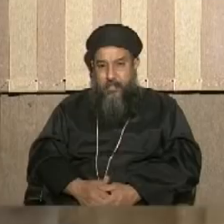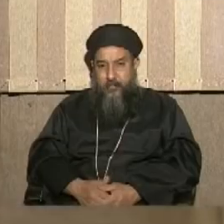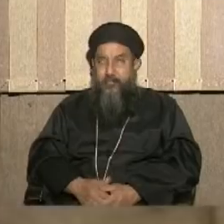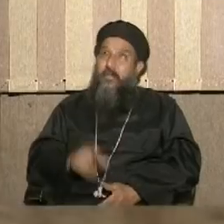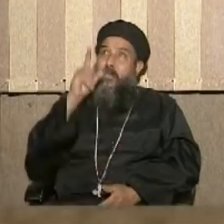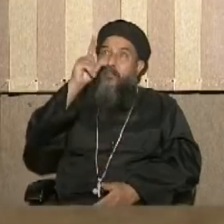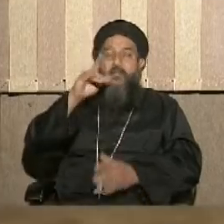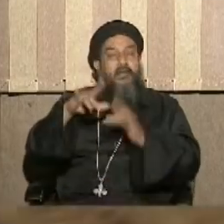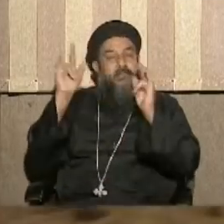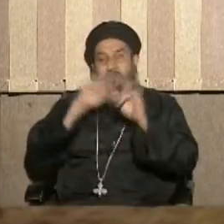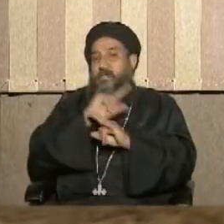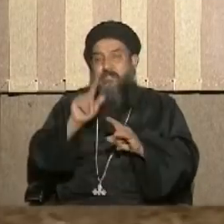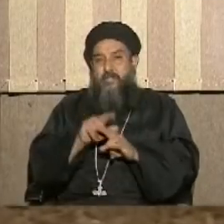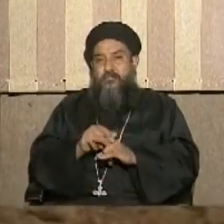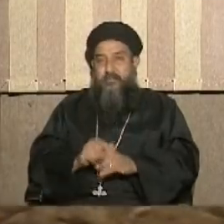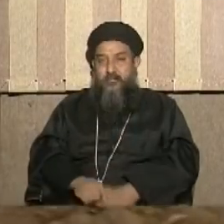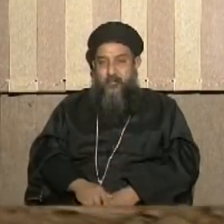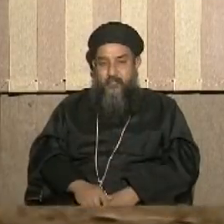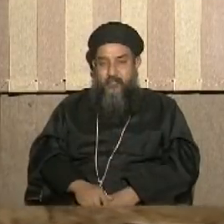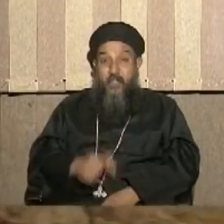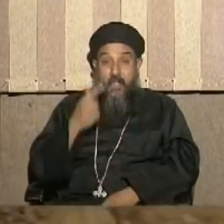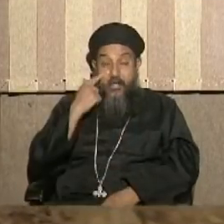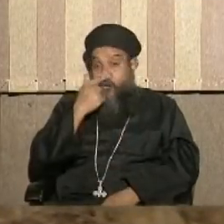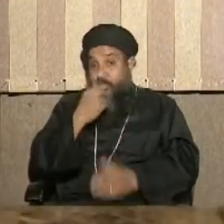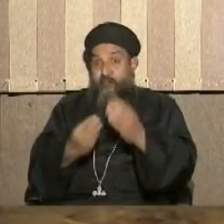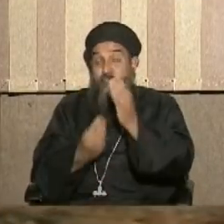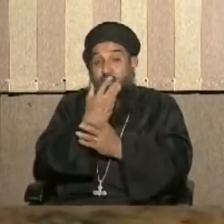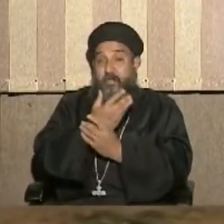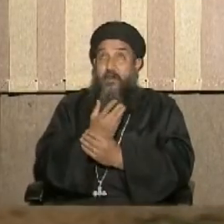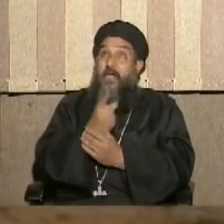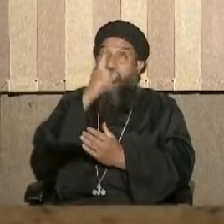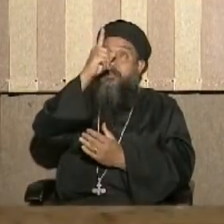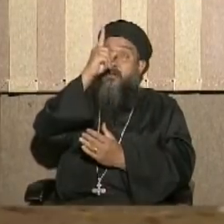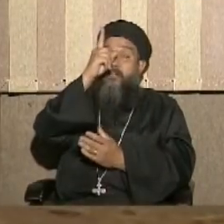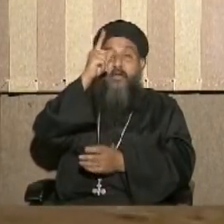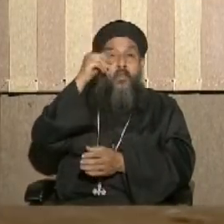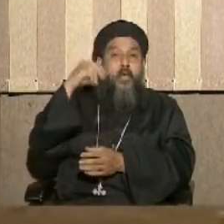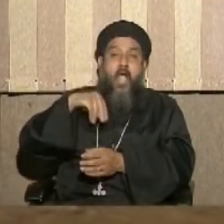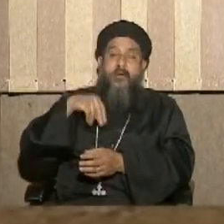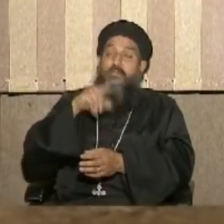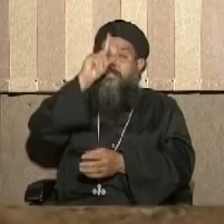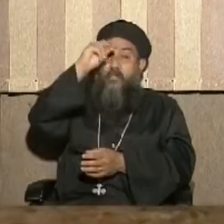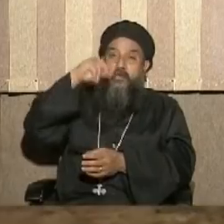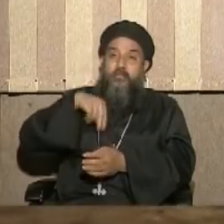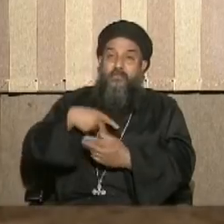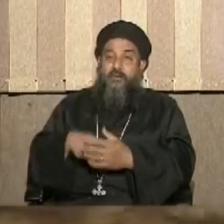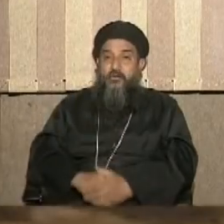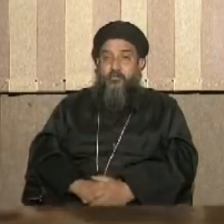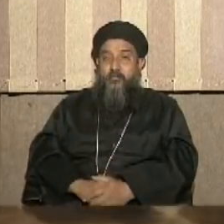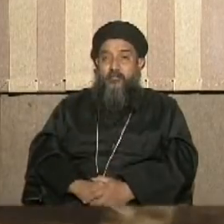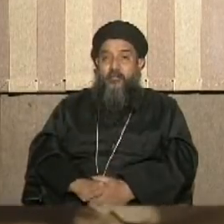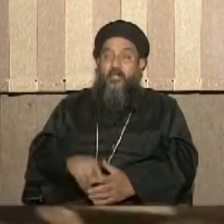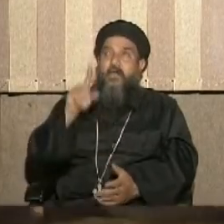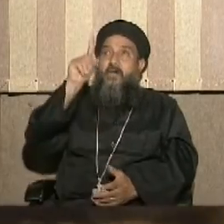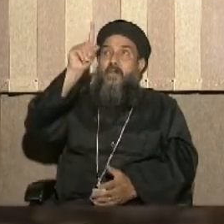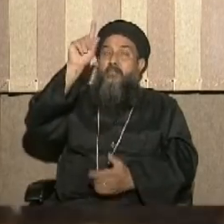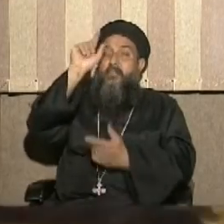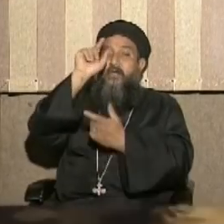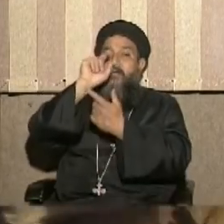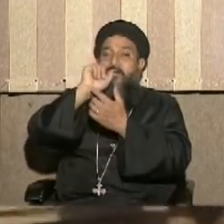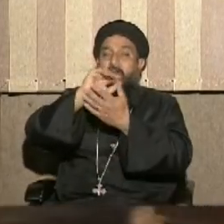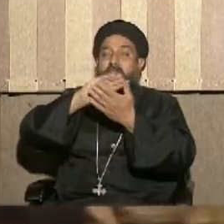ربنا مش هيسيبنا يا ماكسيموس. احنا خارجين ننفذ كلامه. يا رب يسوع